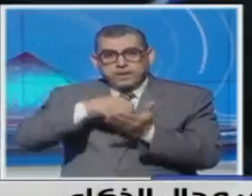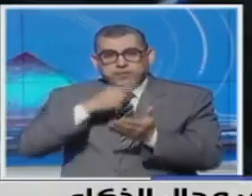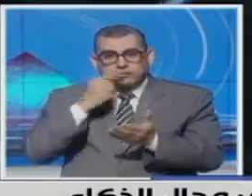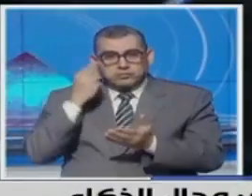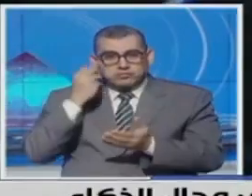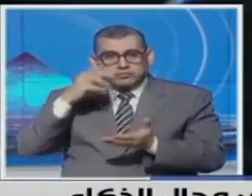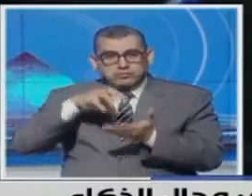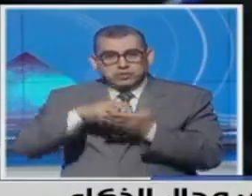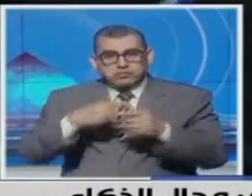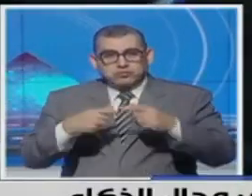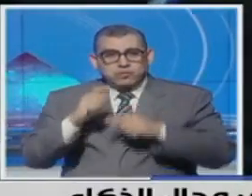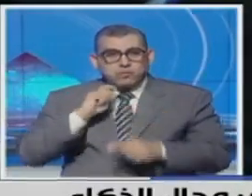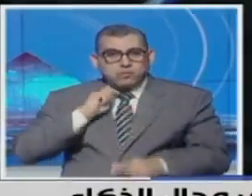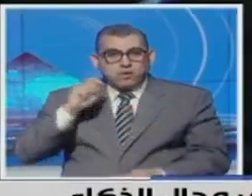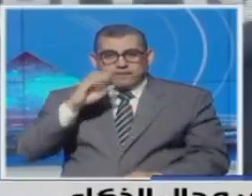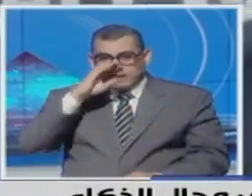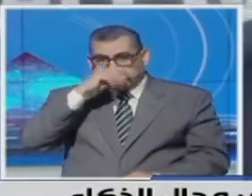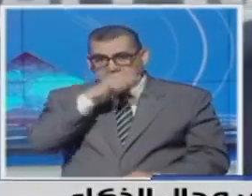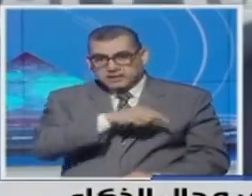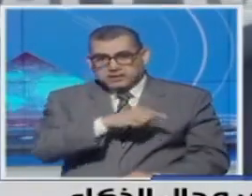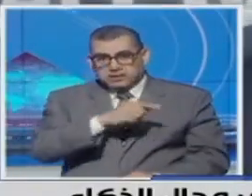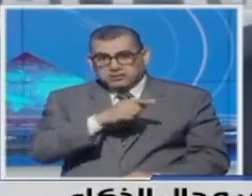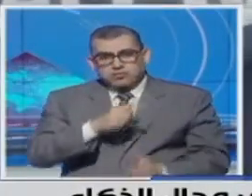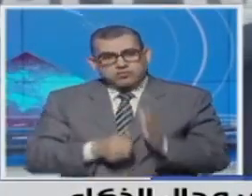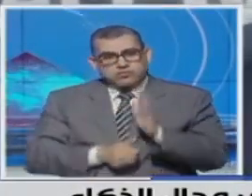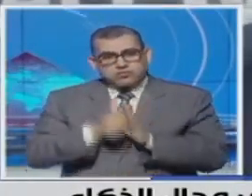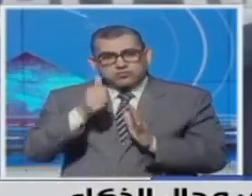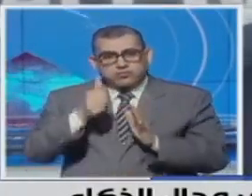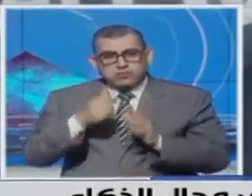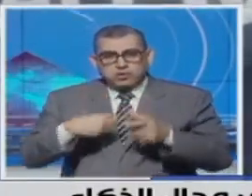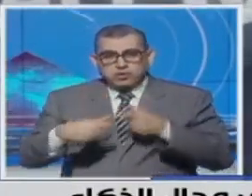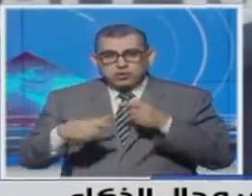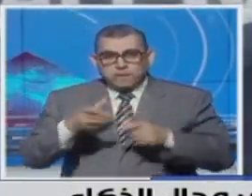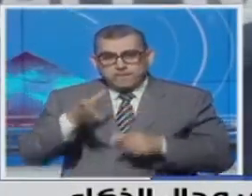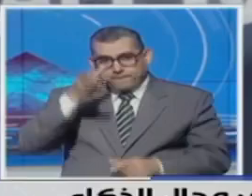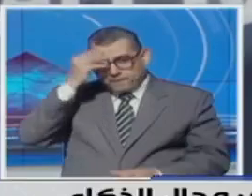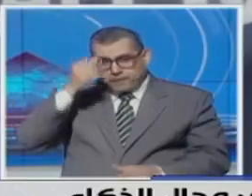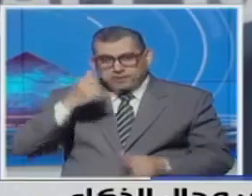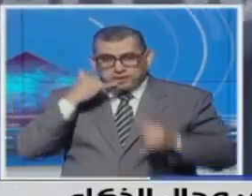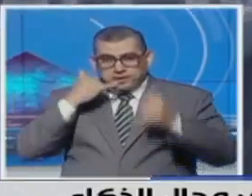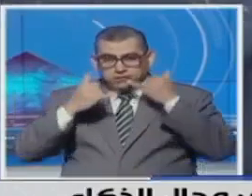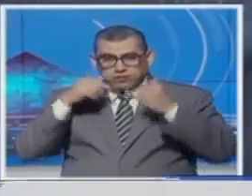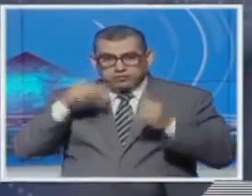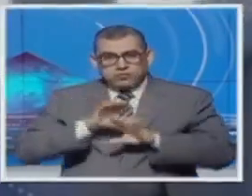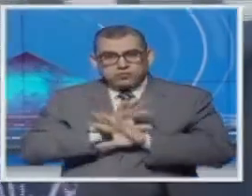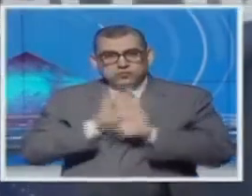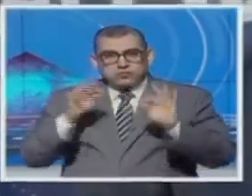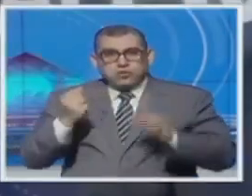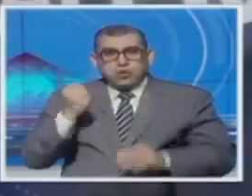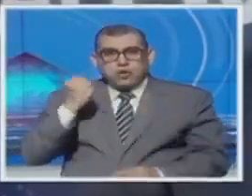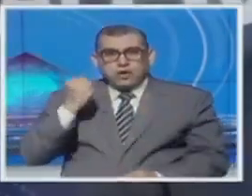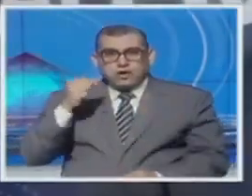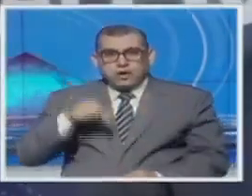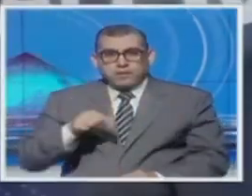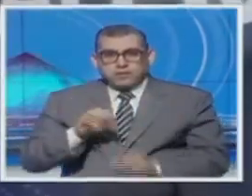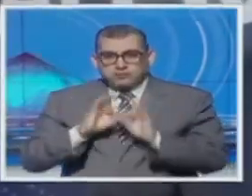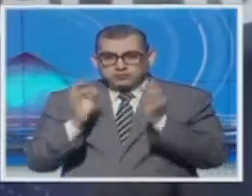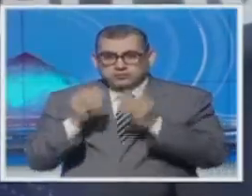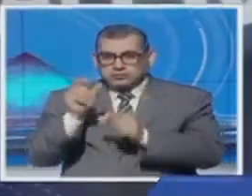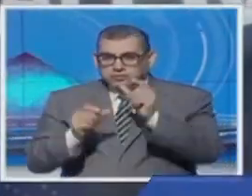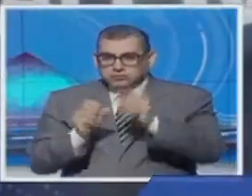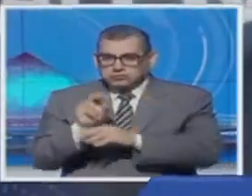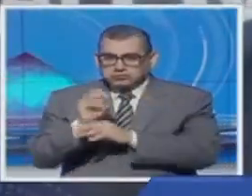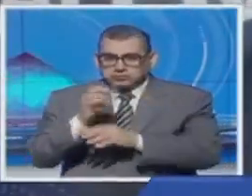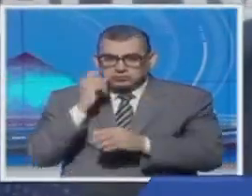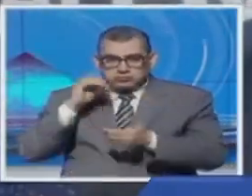مصر الرقمية بمحافظة الجيزة. نجاح تكنولوجيا المعلومات والاتصالات في قدرة أهل هذه الصناعة